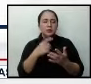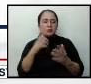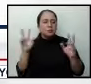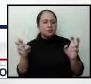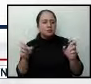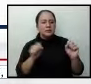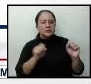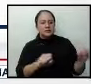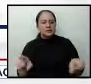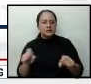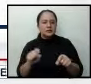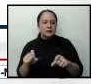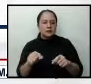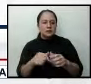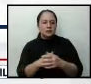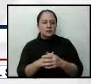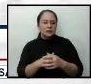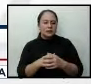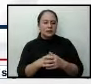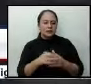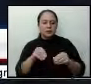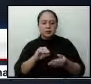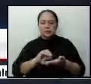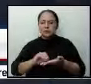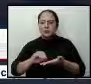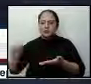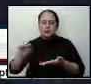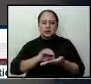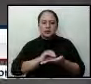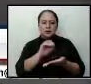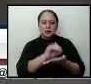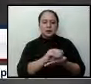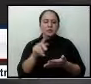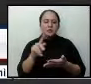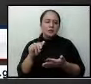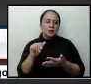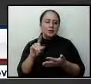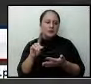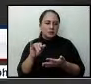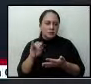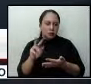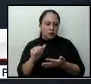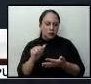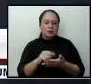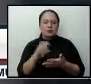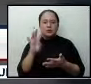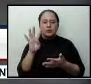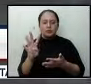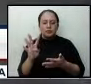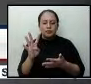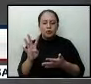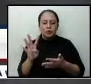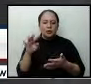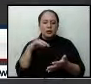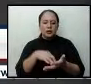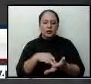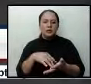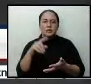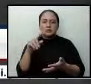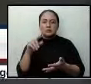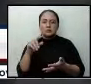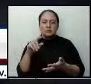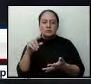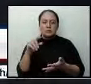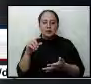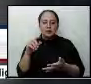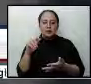the selling side po, yung distribution network ng kadiwa. Sa ngayon, 4,000 metriko toneladang smuggled na asukal ang